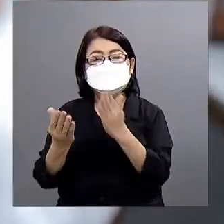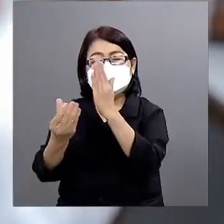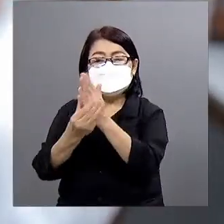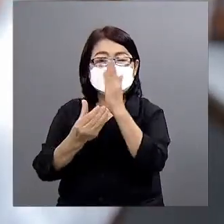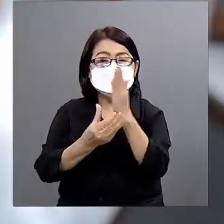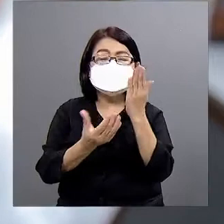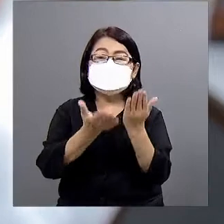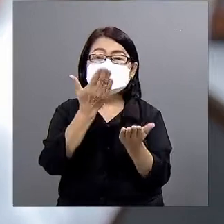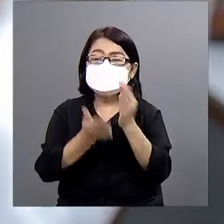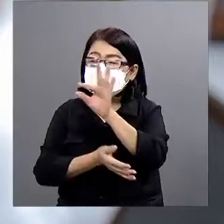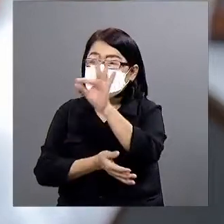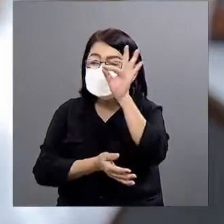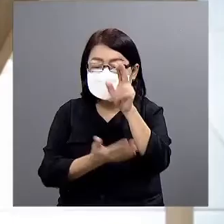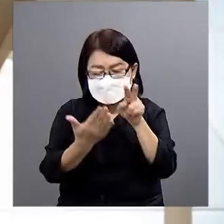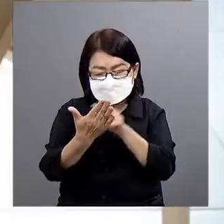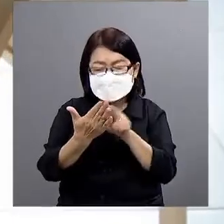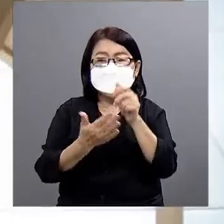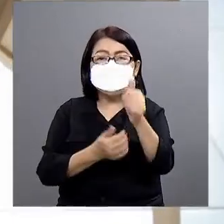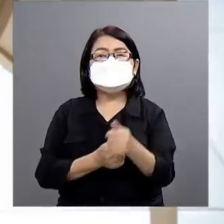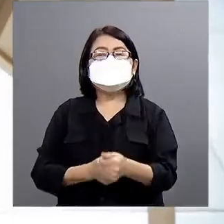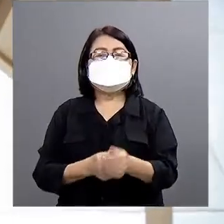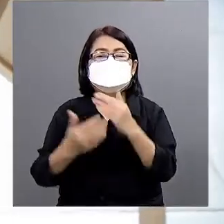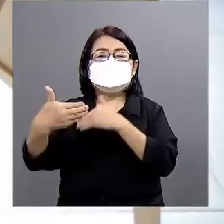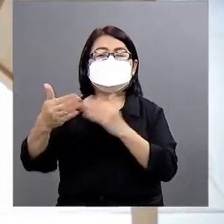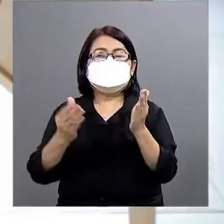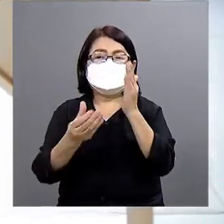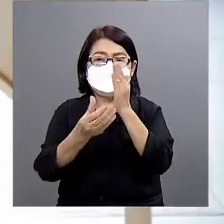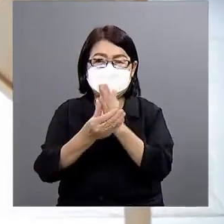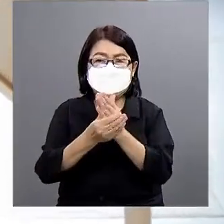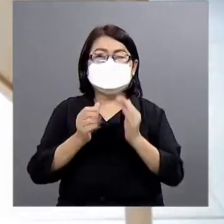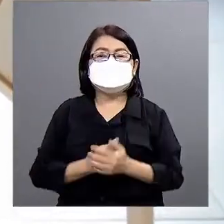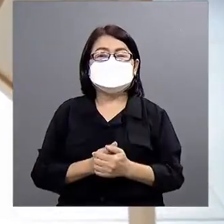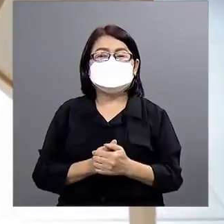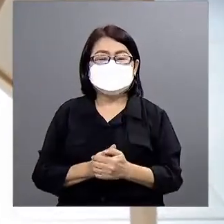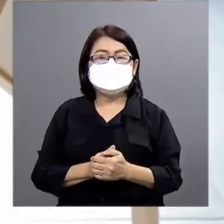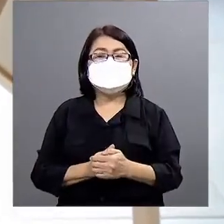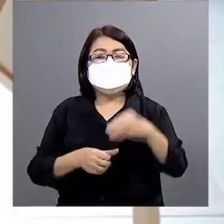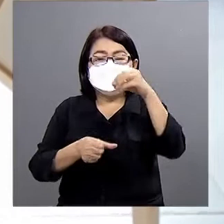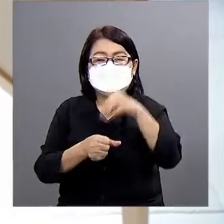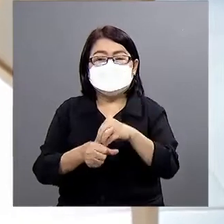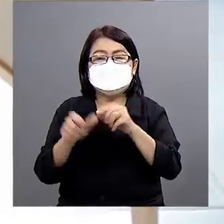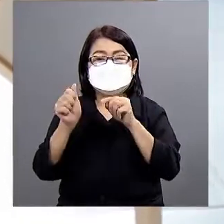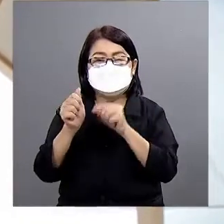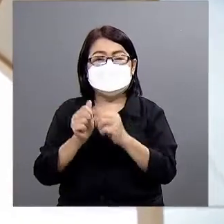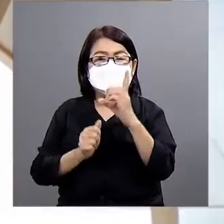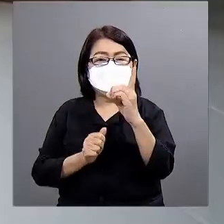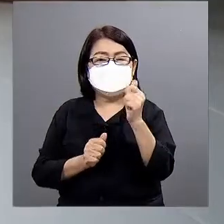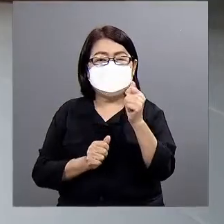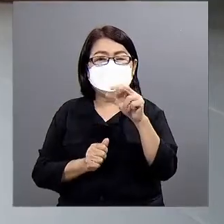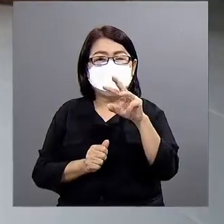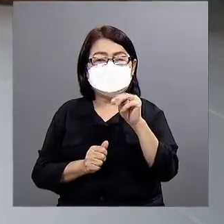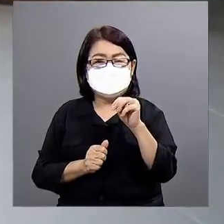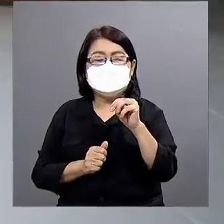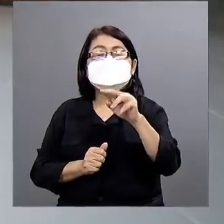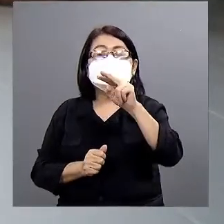ที่นี่คือห้องสมุดแมวหางกิ้นบ้านหนองยางอำเภอดอนมดแดงจังหวัดอุบลราชธานีซึ่งพี่